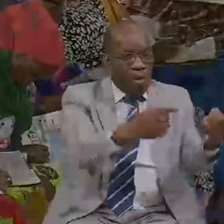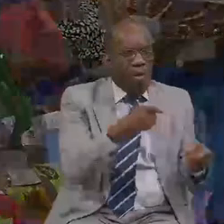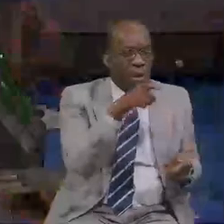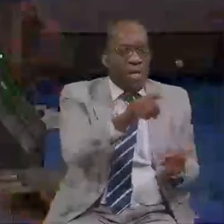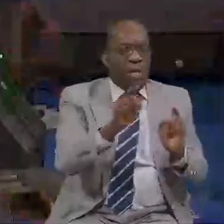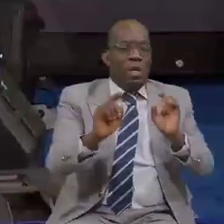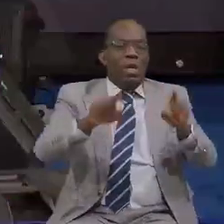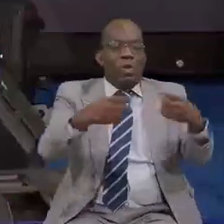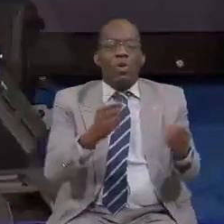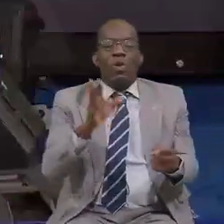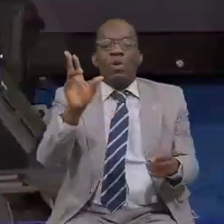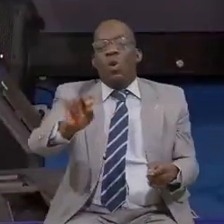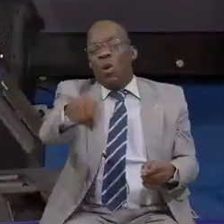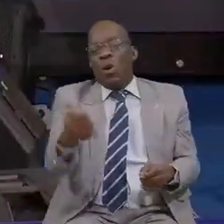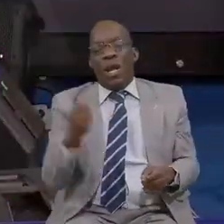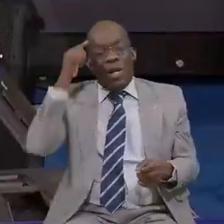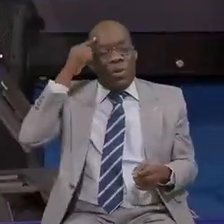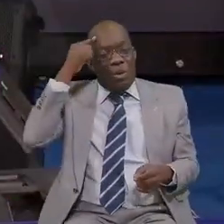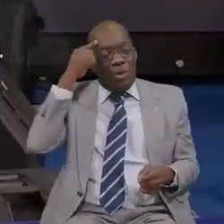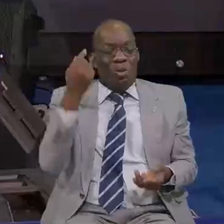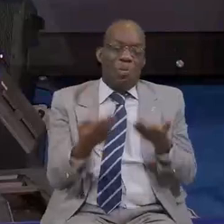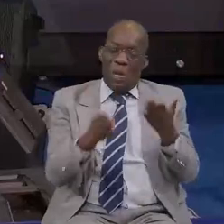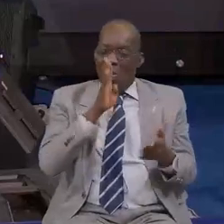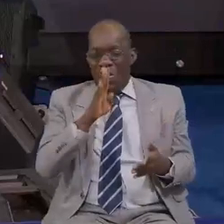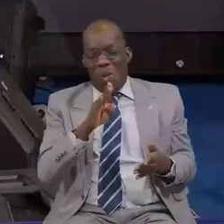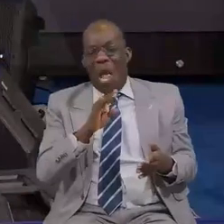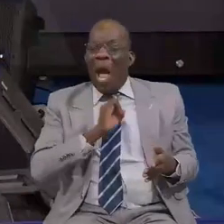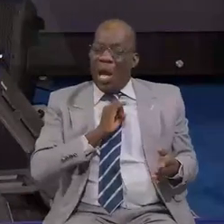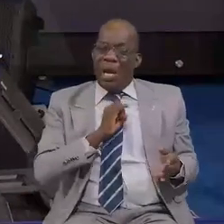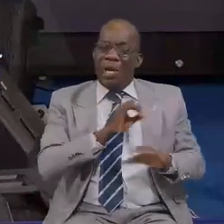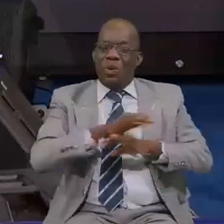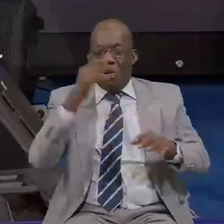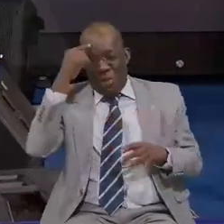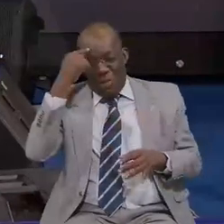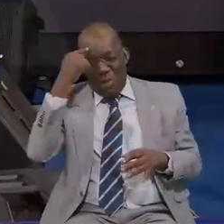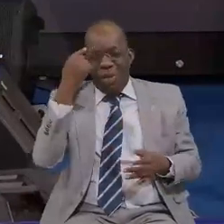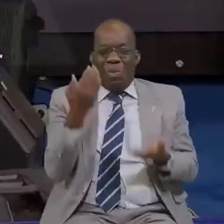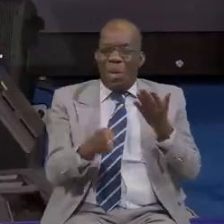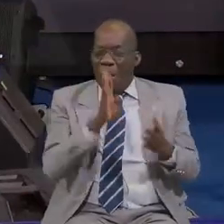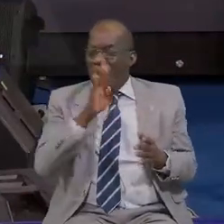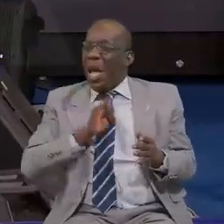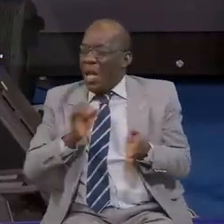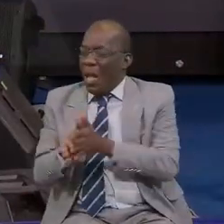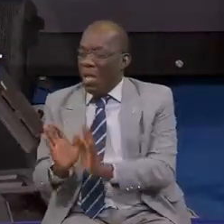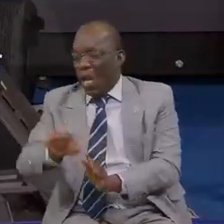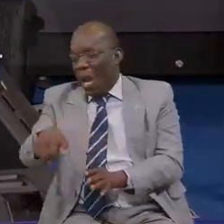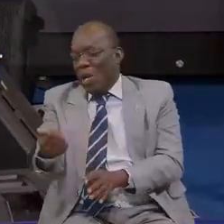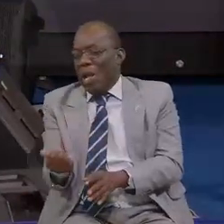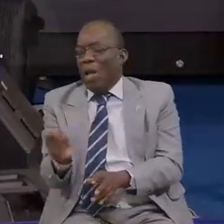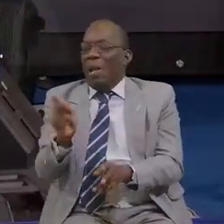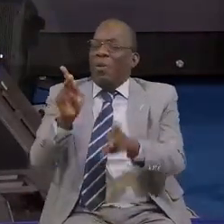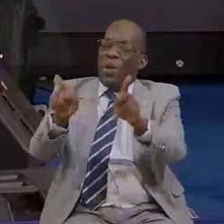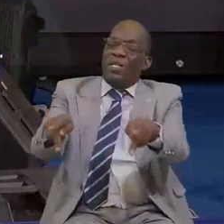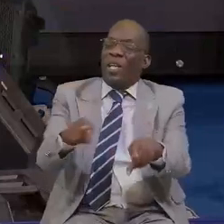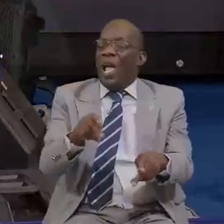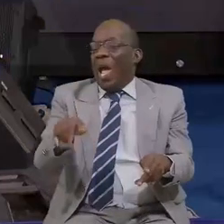d'autre considération. Est-ce que je dois? Est-ce que je ne dois pas? Est-ce que je dois consulter un autre Seigneur, un